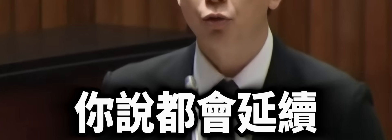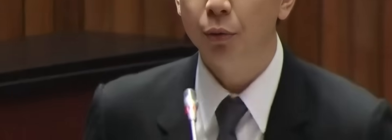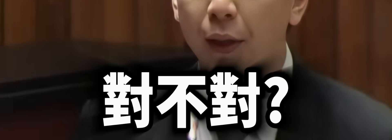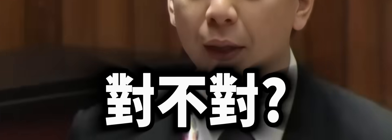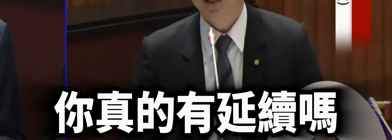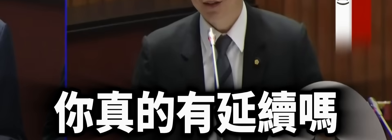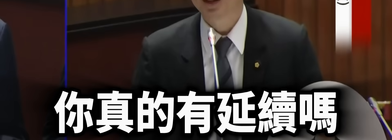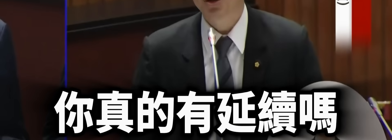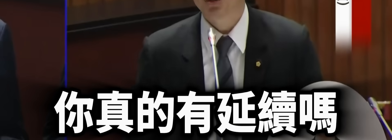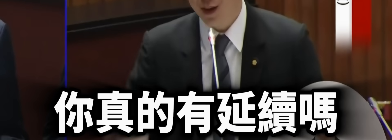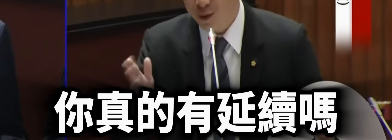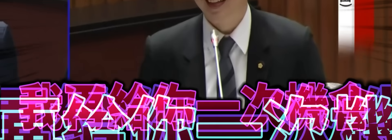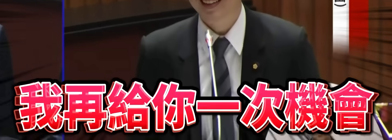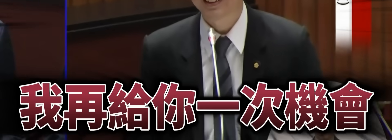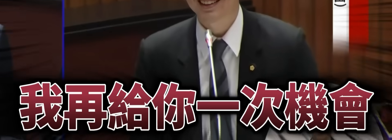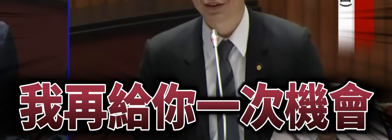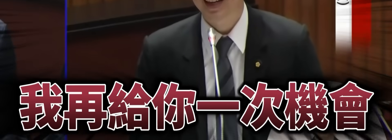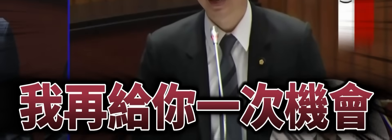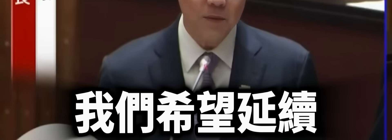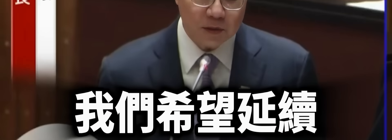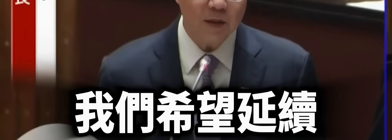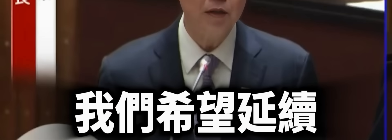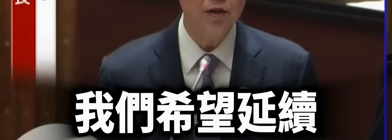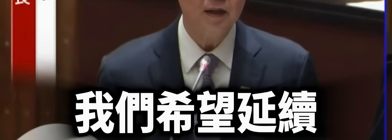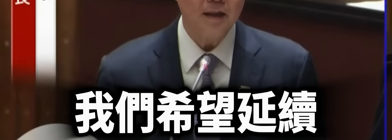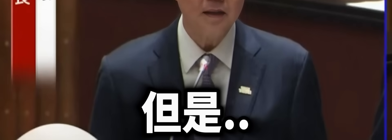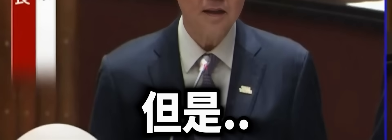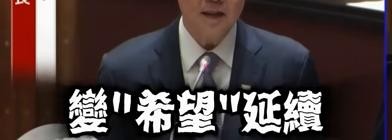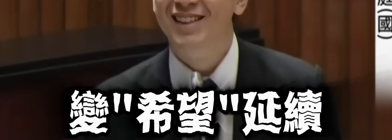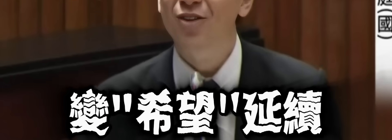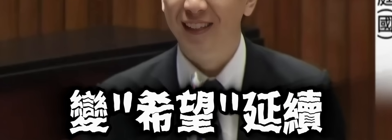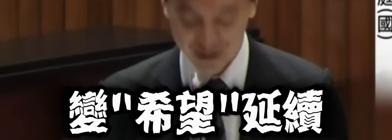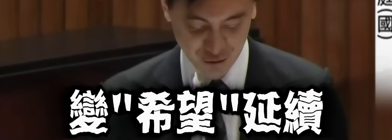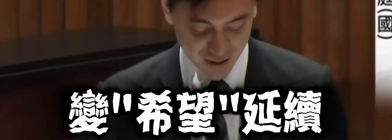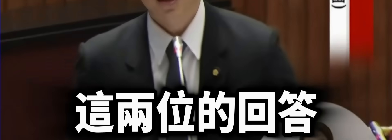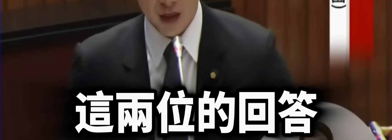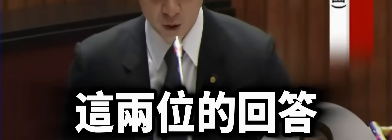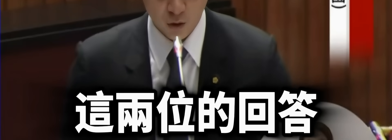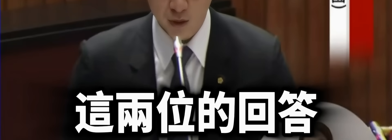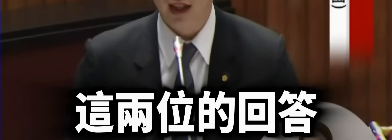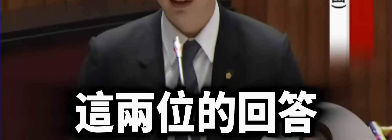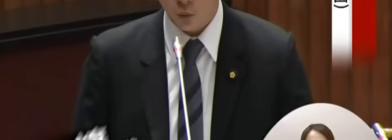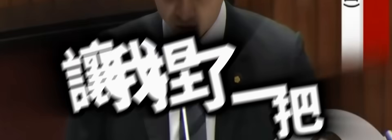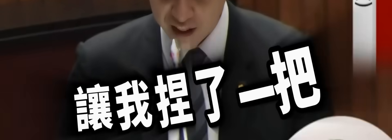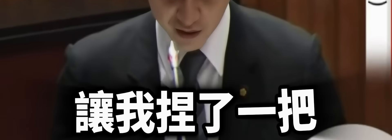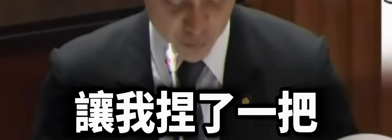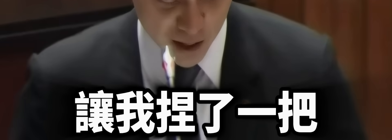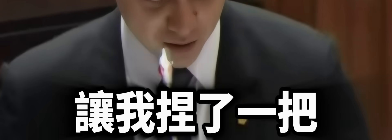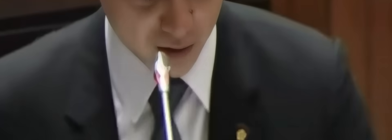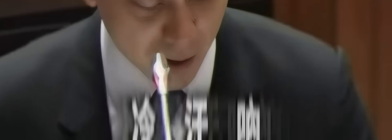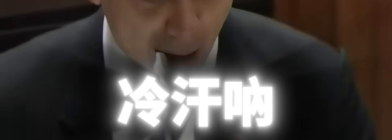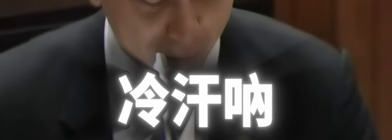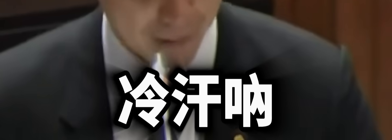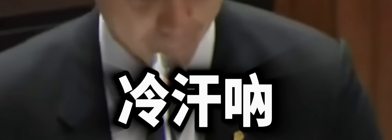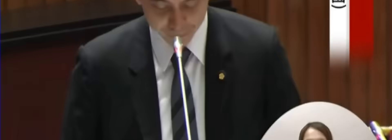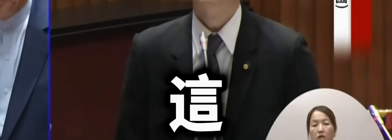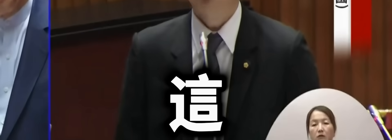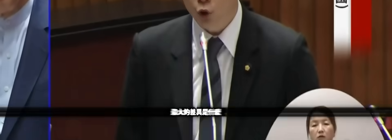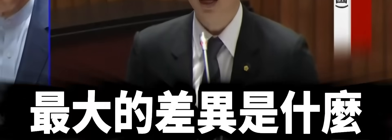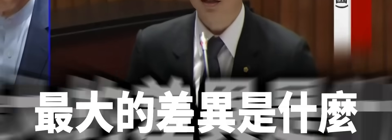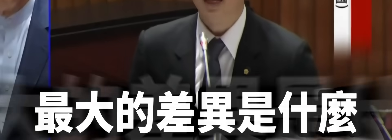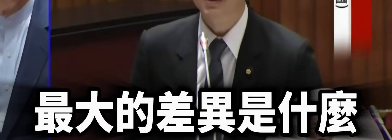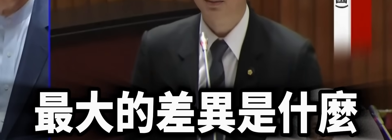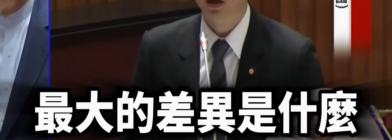你说都会延续，对不对？你真的有延续吗？我再给你一次机会。 我不希望延续，但是 更希望延续。这两位的回答让我捏了一把冷汗。